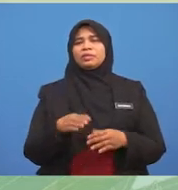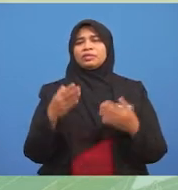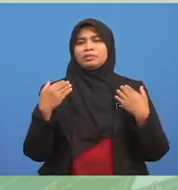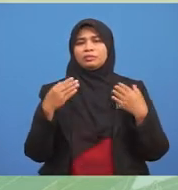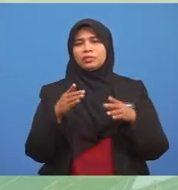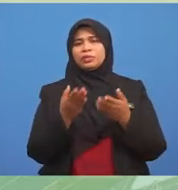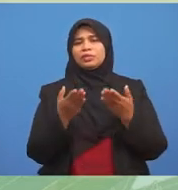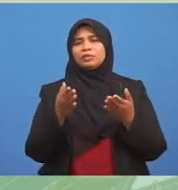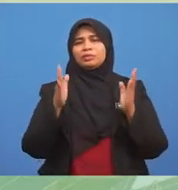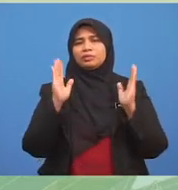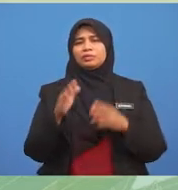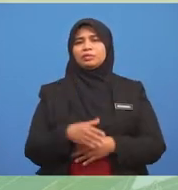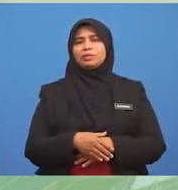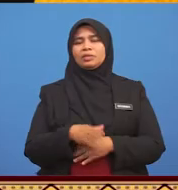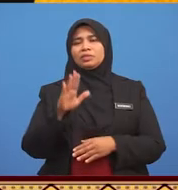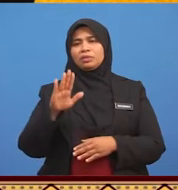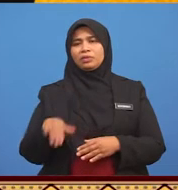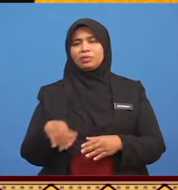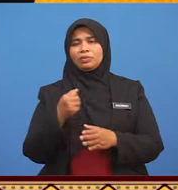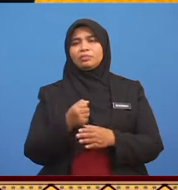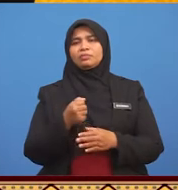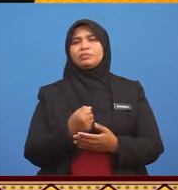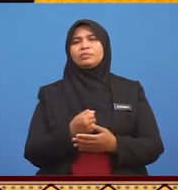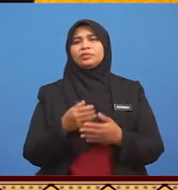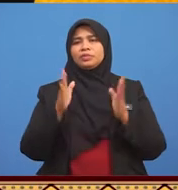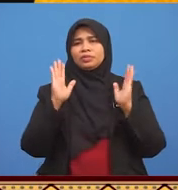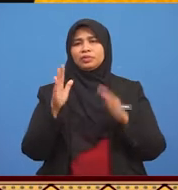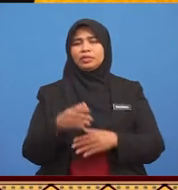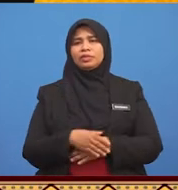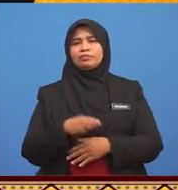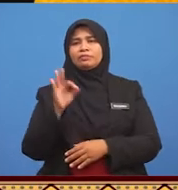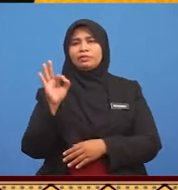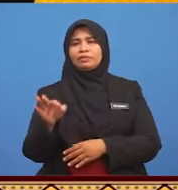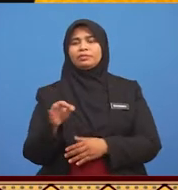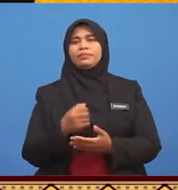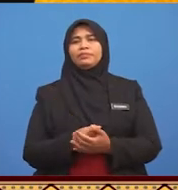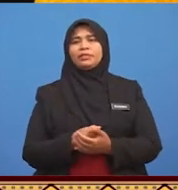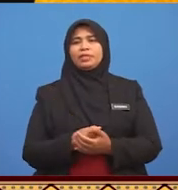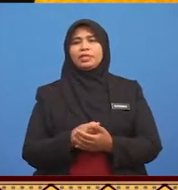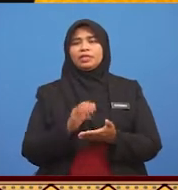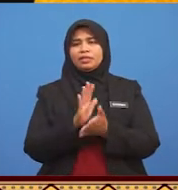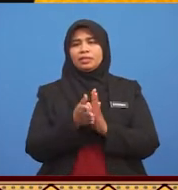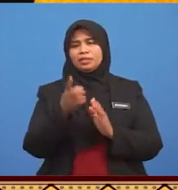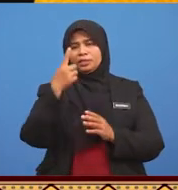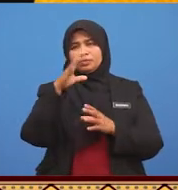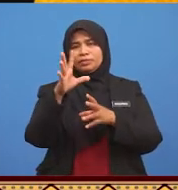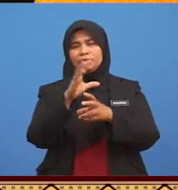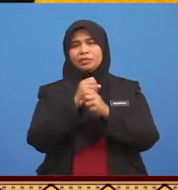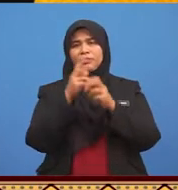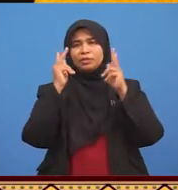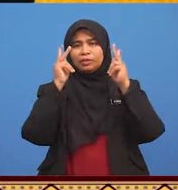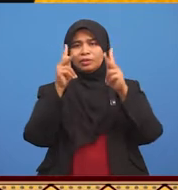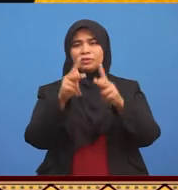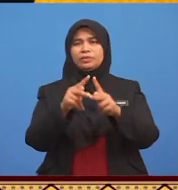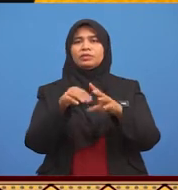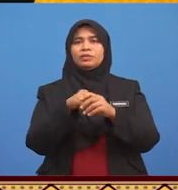atau solat sunat tahiyatul masjid. Setelah mendengar cadangan tindakan yang boleh dilakukan untuk mencapai khusyuk dalam solat